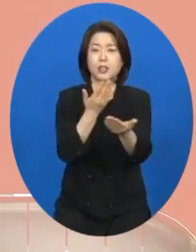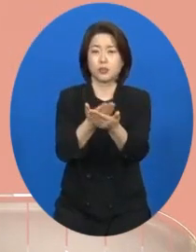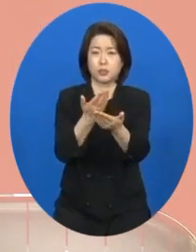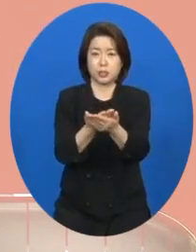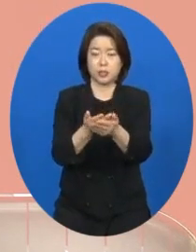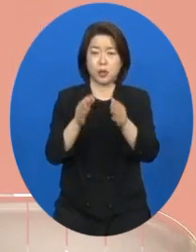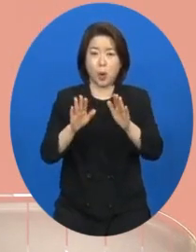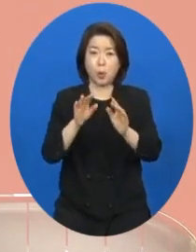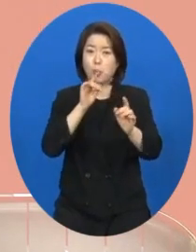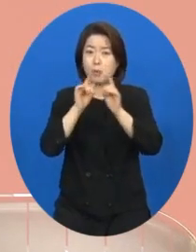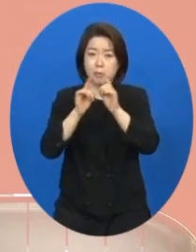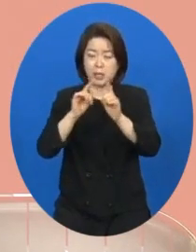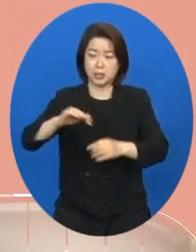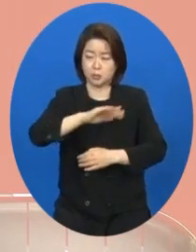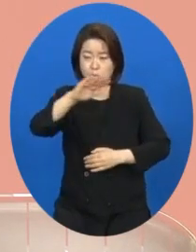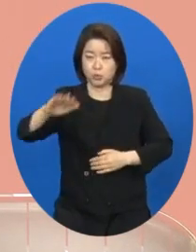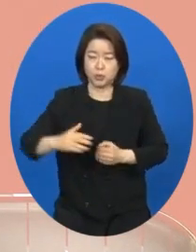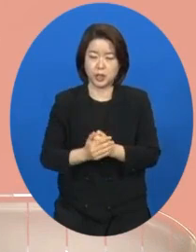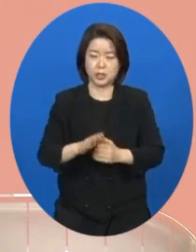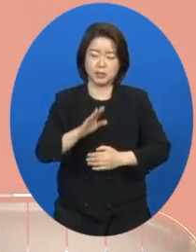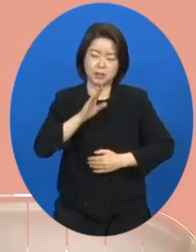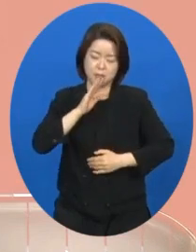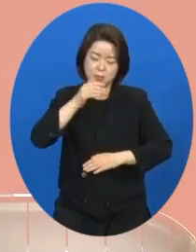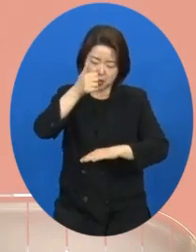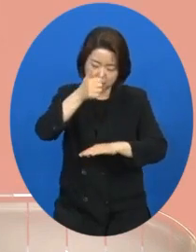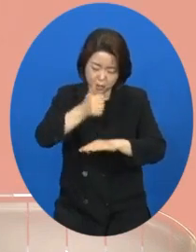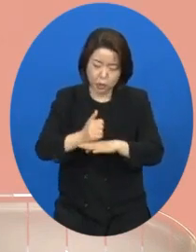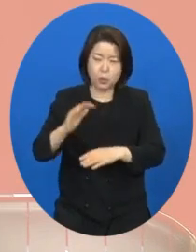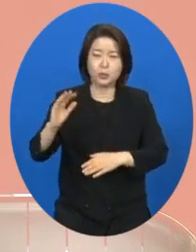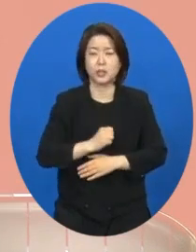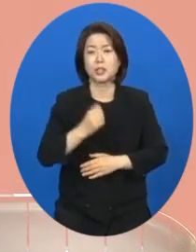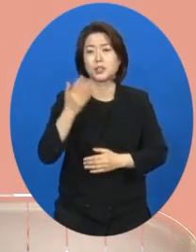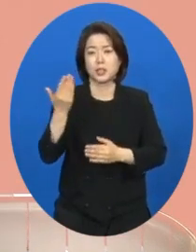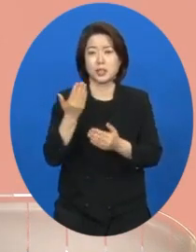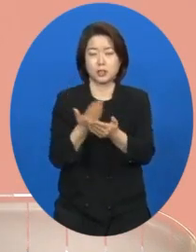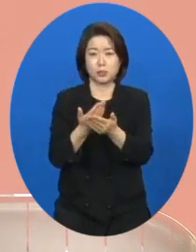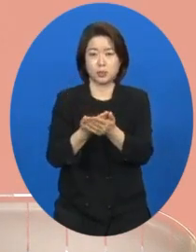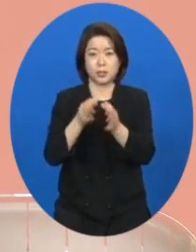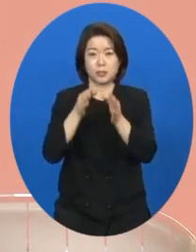오늘 말씀이 우리에게 진짜 결론이 되게 해주세요. 통성으로 기도하겠습니다.